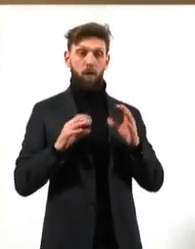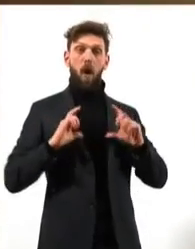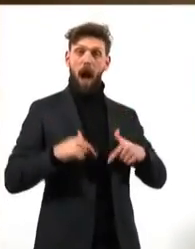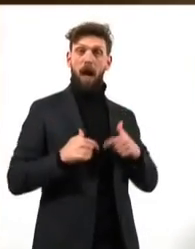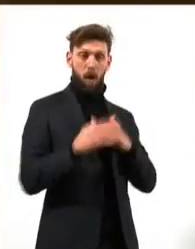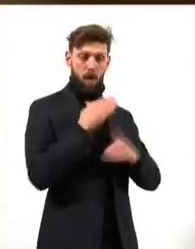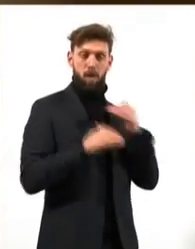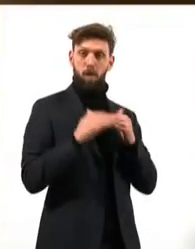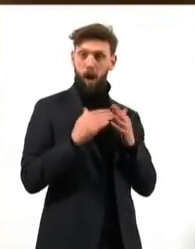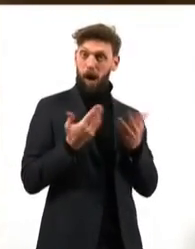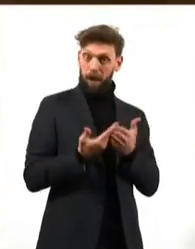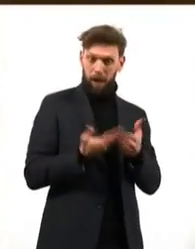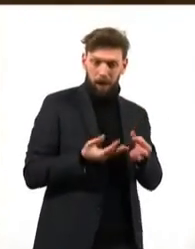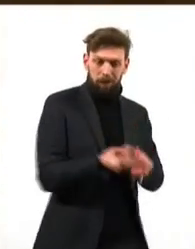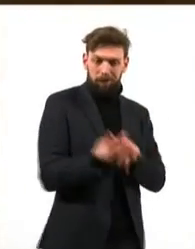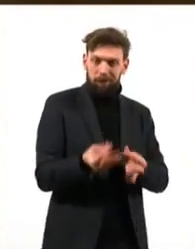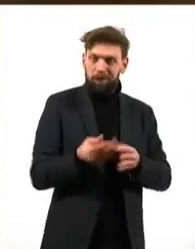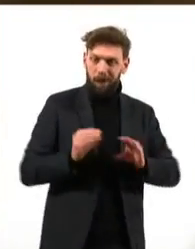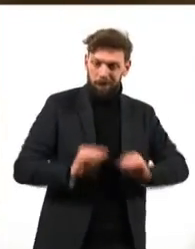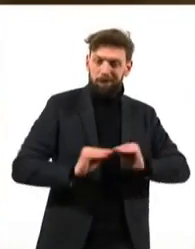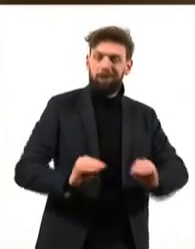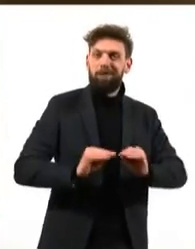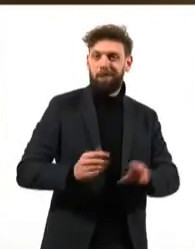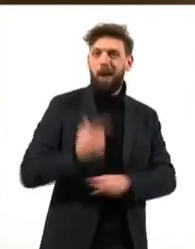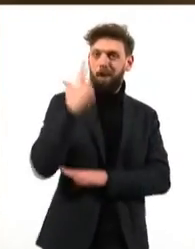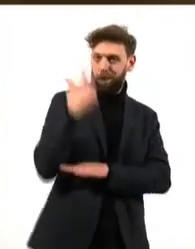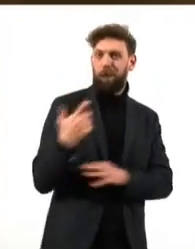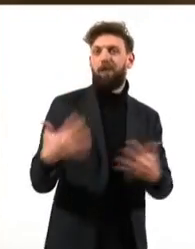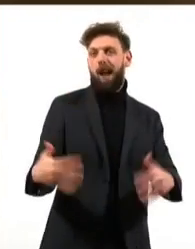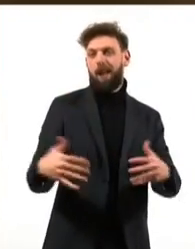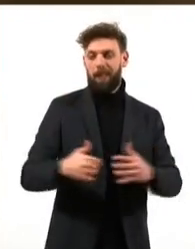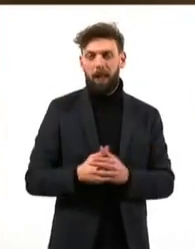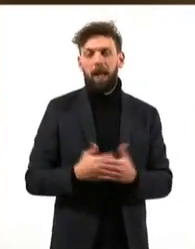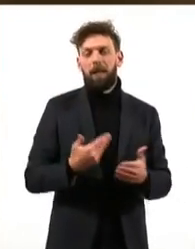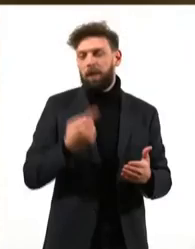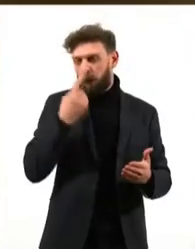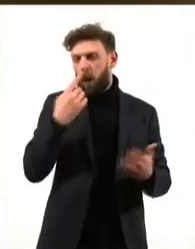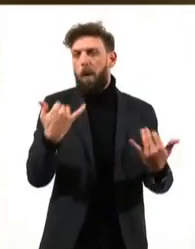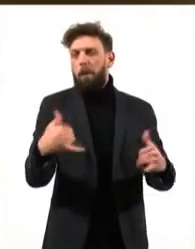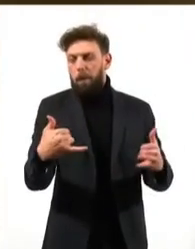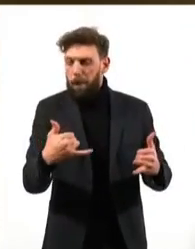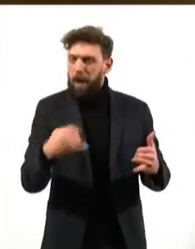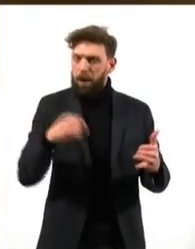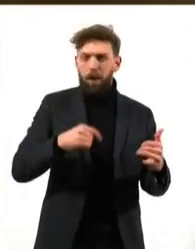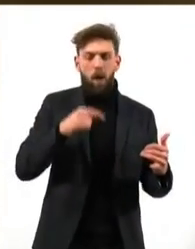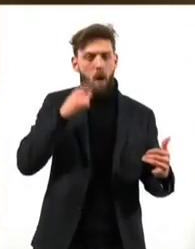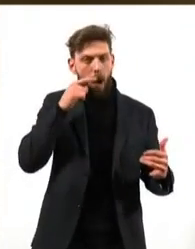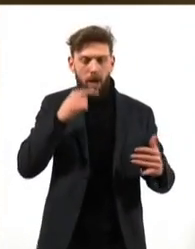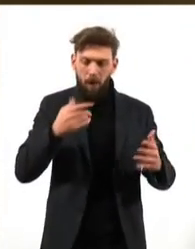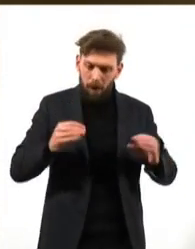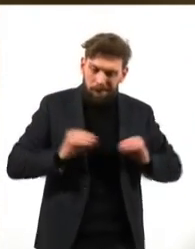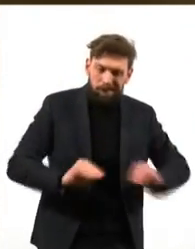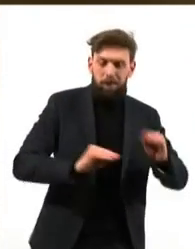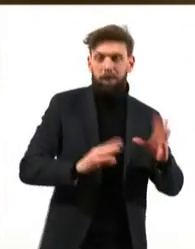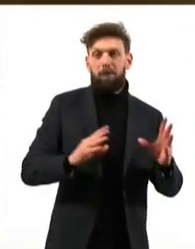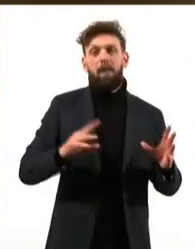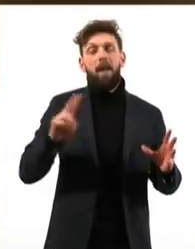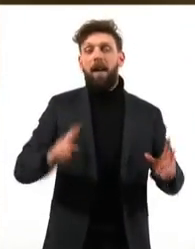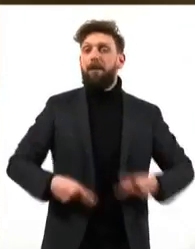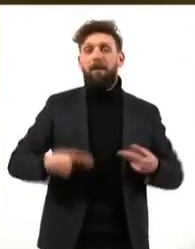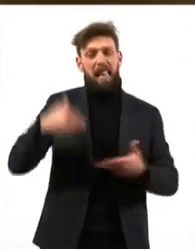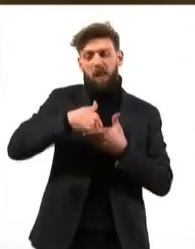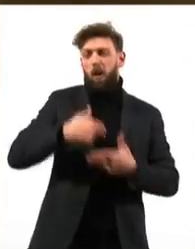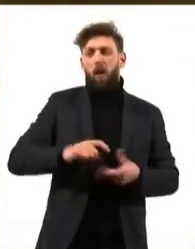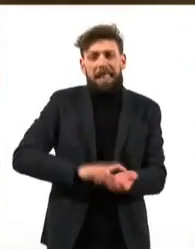hein, au plus jeune âge. Je crois qu'il faut faire un effort important sur ça, c'est-à-dire qu'on aura toujours des stress dans la vie, quoi qu'on dise. On ne pourra